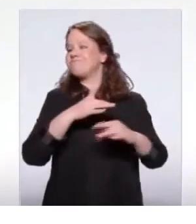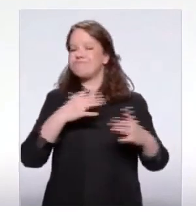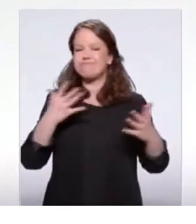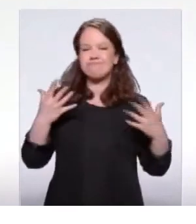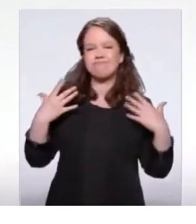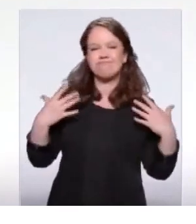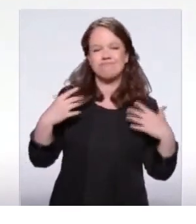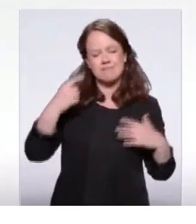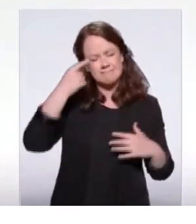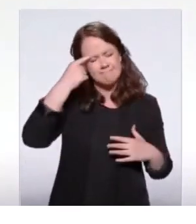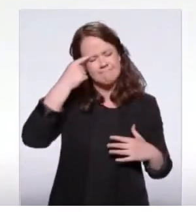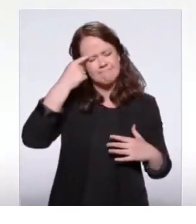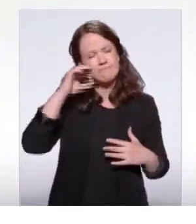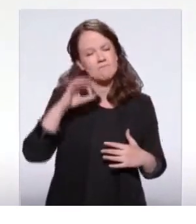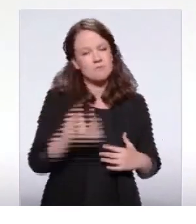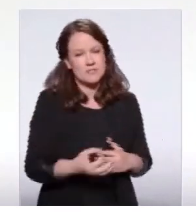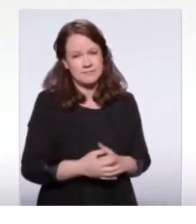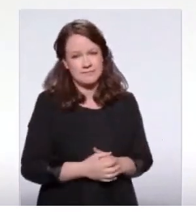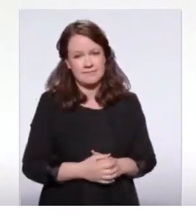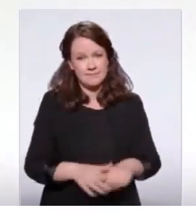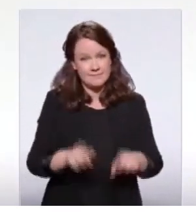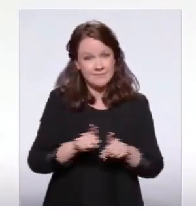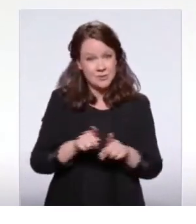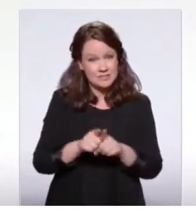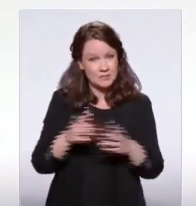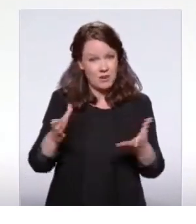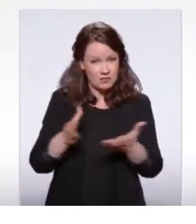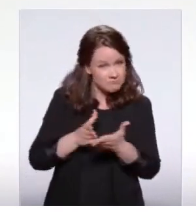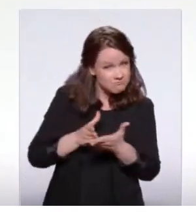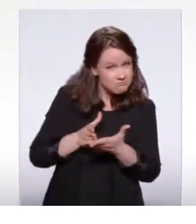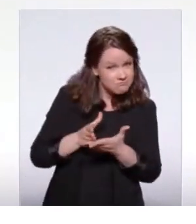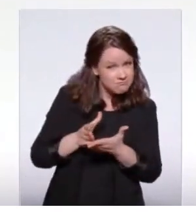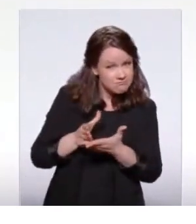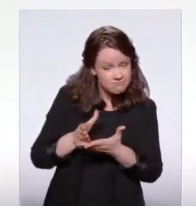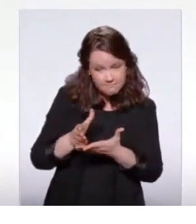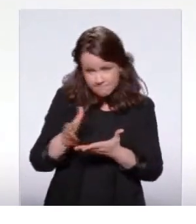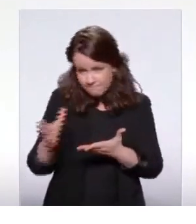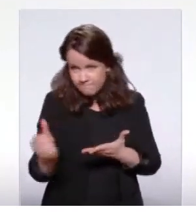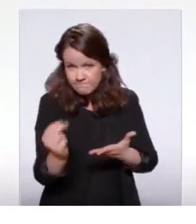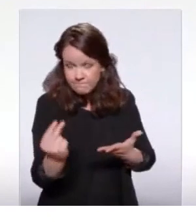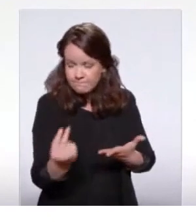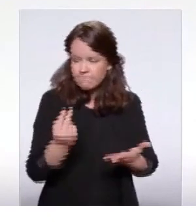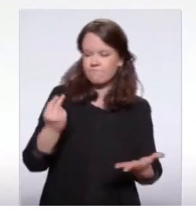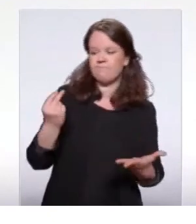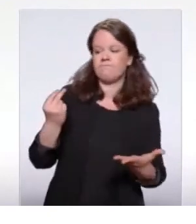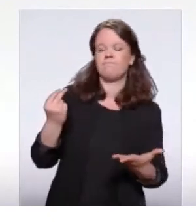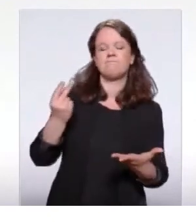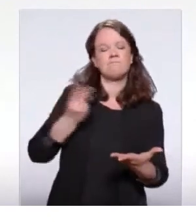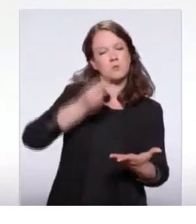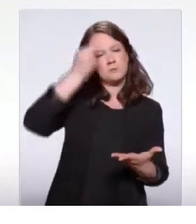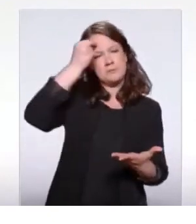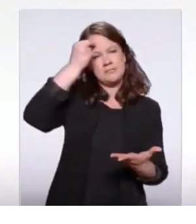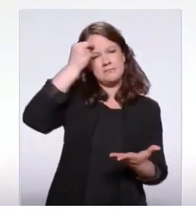aussi de tirer ensemble toutes les leçons de cette épreuve.